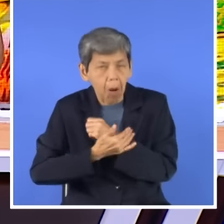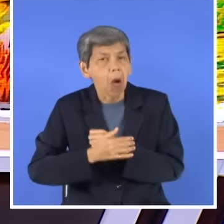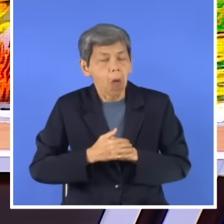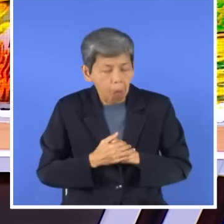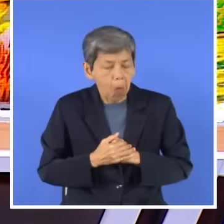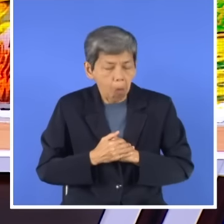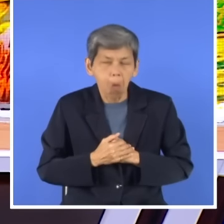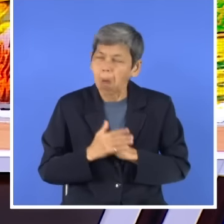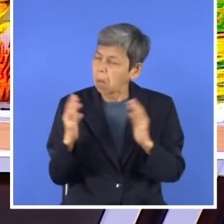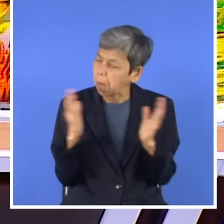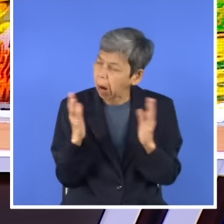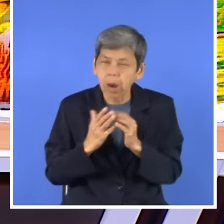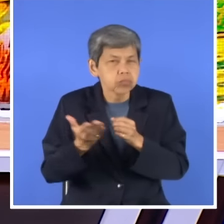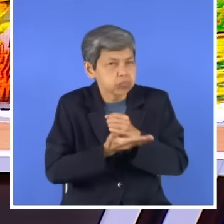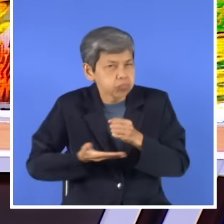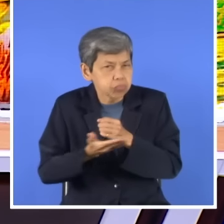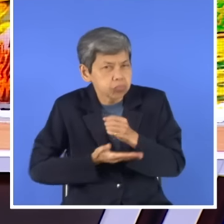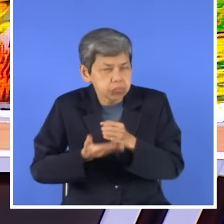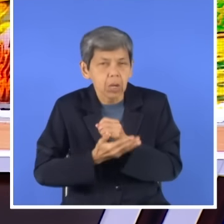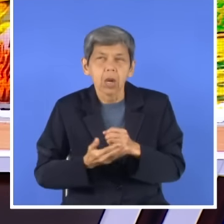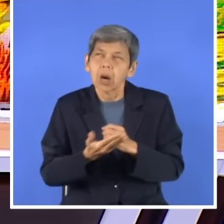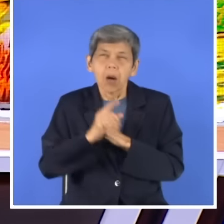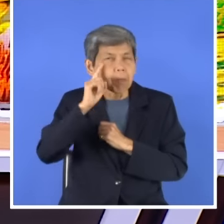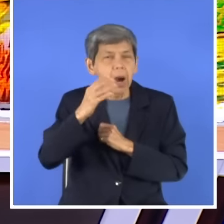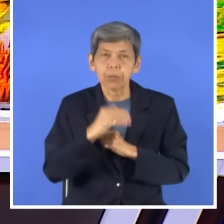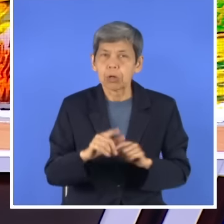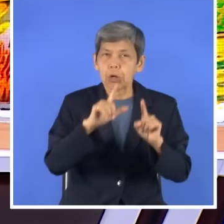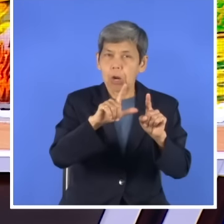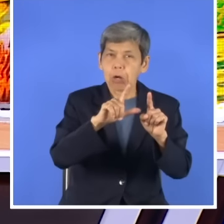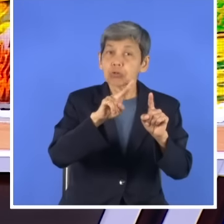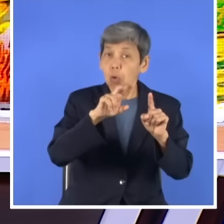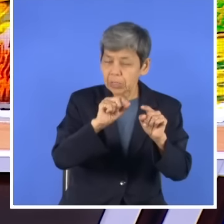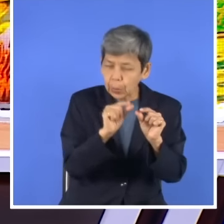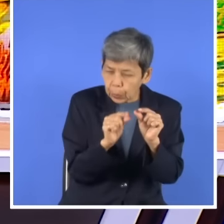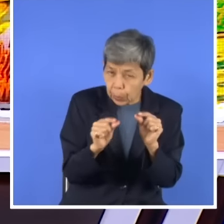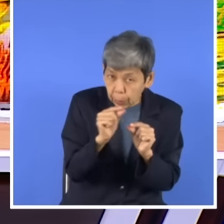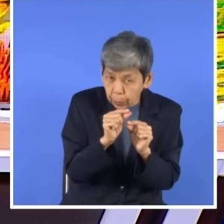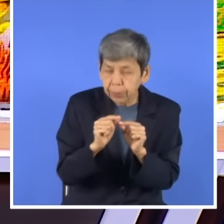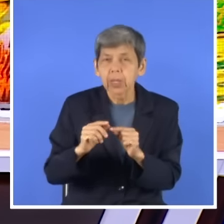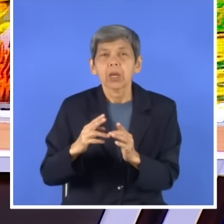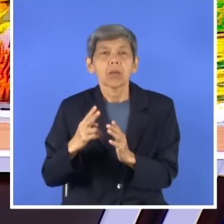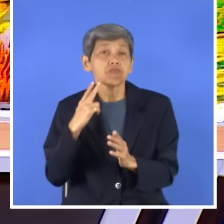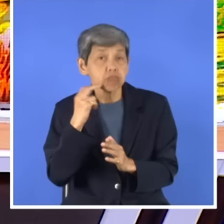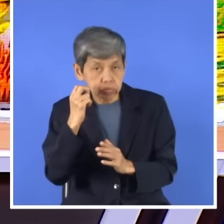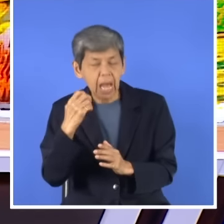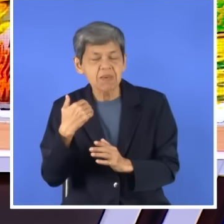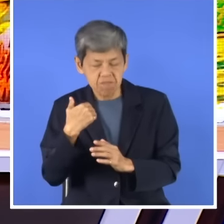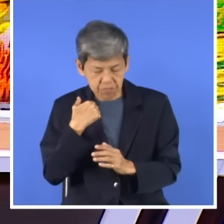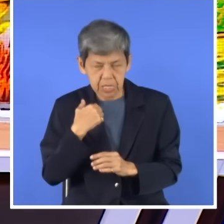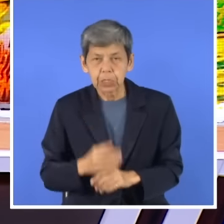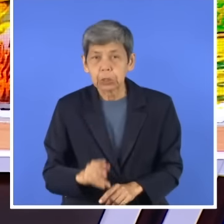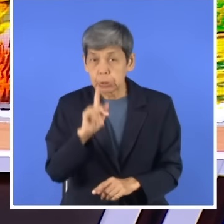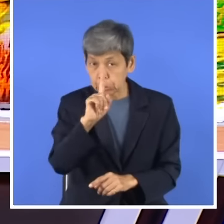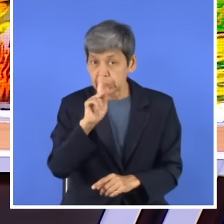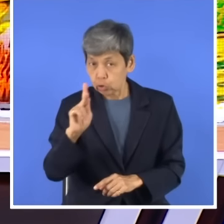าโอ้โหได้เยอะเลยนะยาบ้าเนี่ย1.2 ล้านเม็ด ยาไอเนี่ยเขาบอกว่าเนี่ยโอ้โหเนี่ย1กิโล